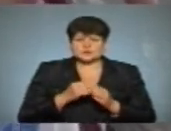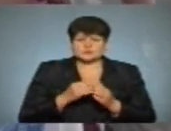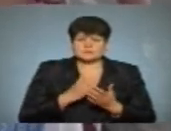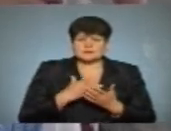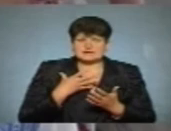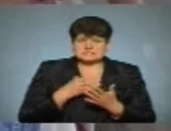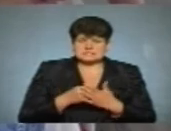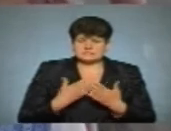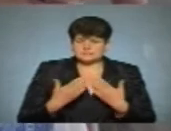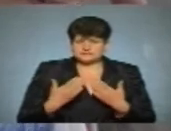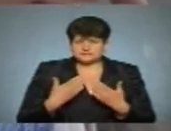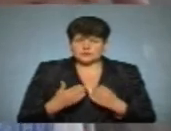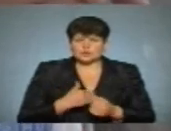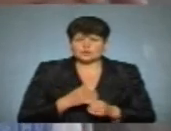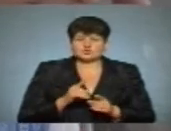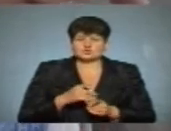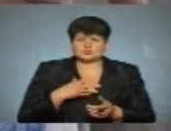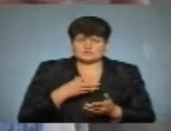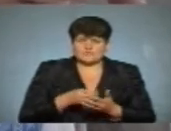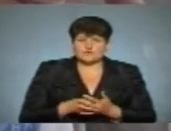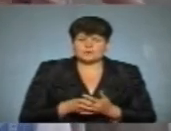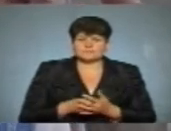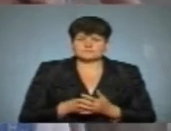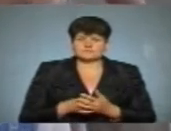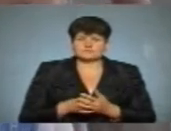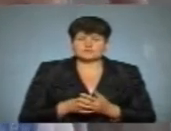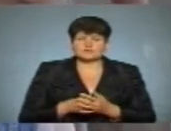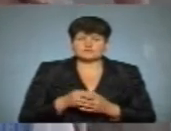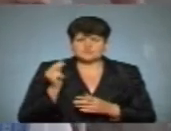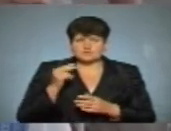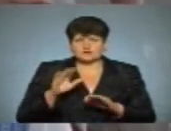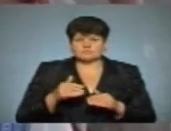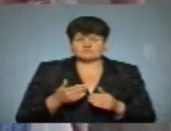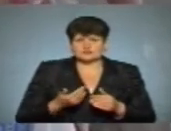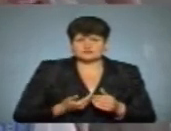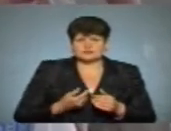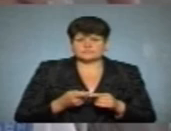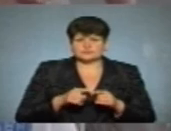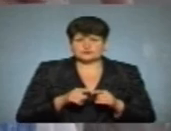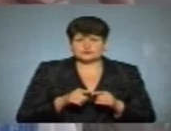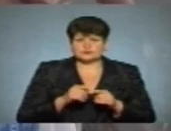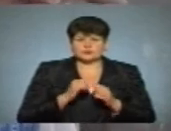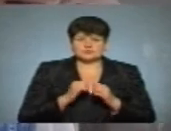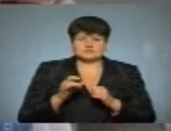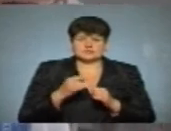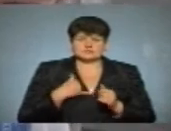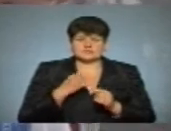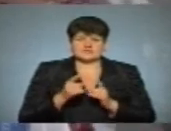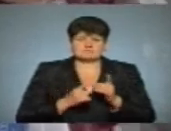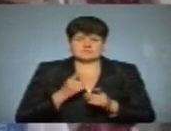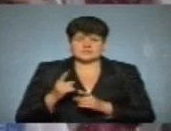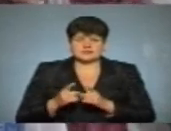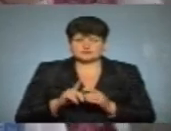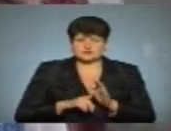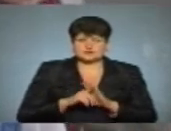свій підхід, кожен хоче чогось свого. Вивчаємо, потім вже живемо в такому режимі. Режим кожен раз міняється в нас.